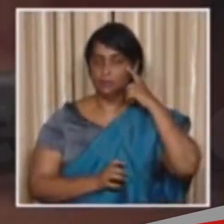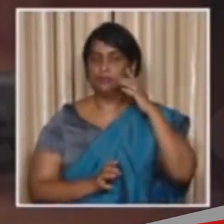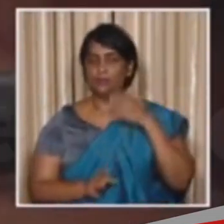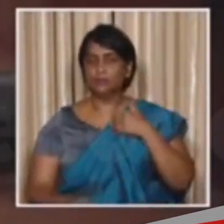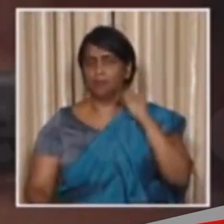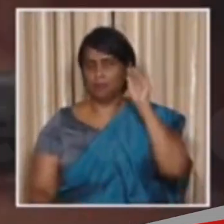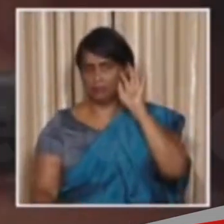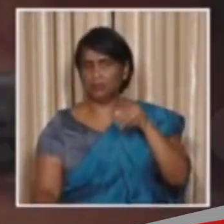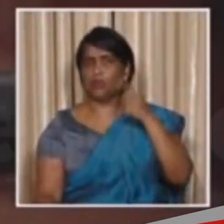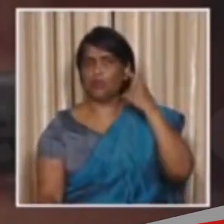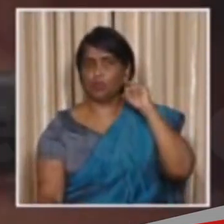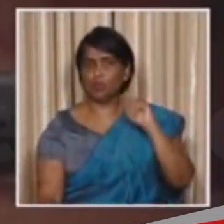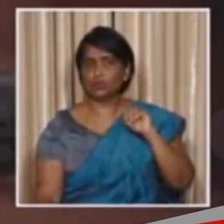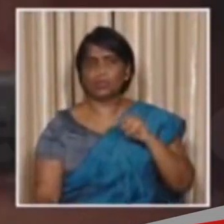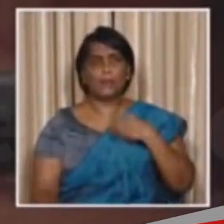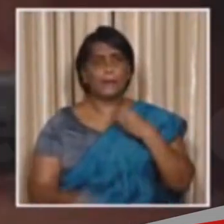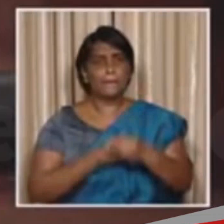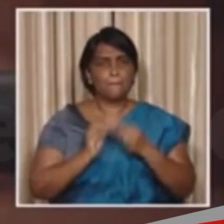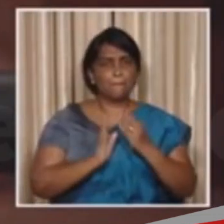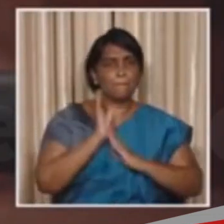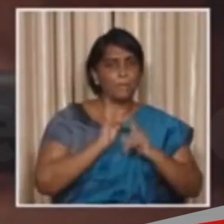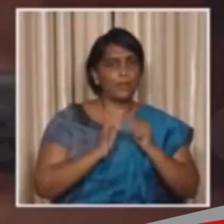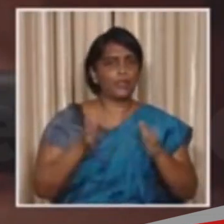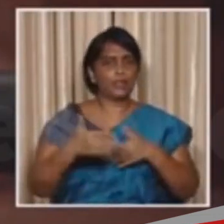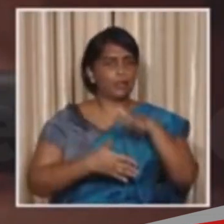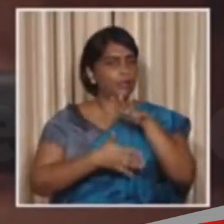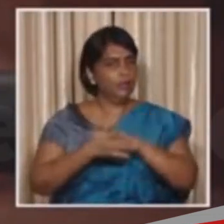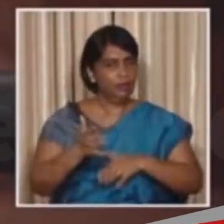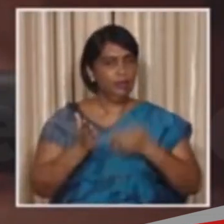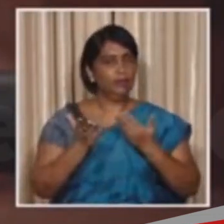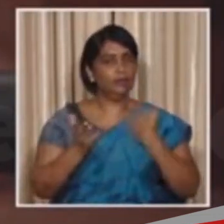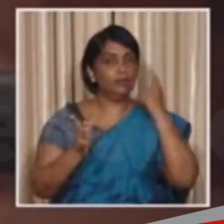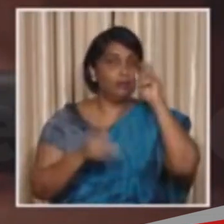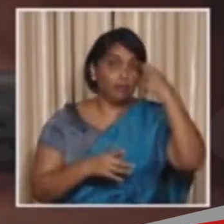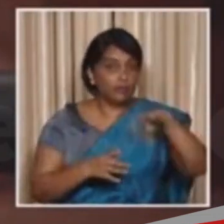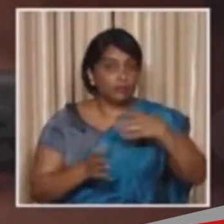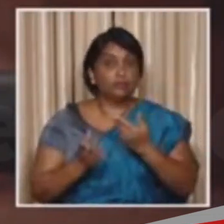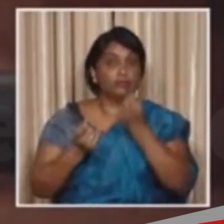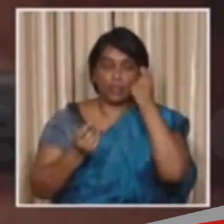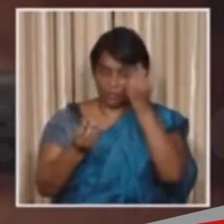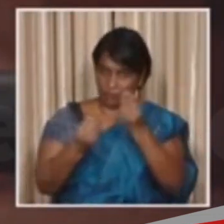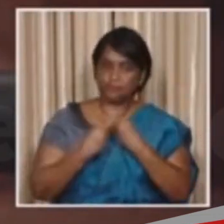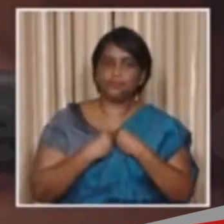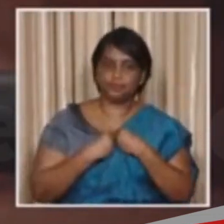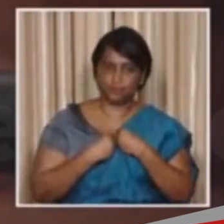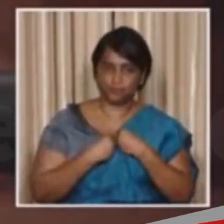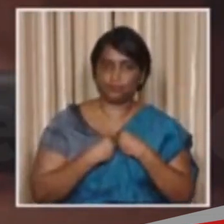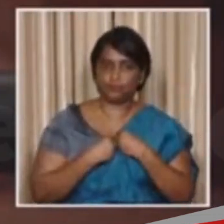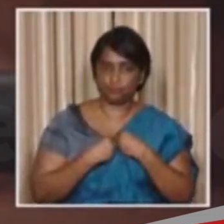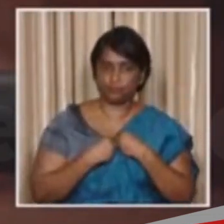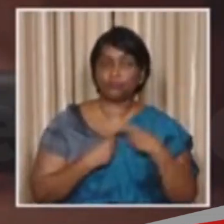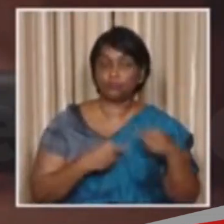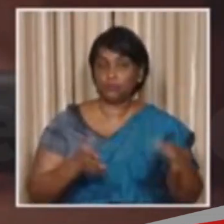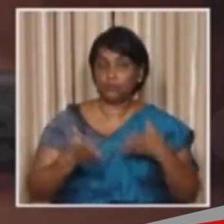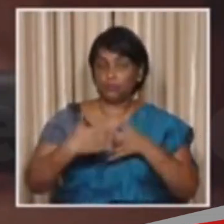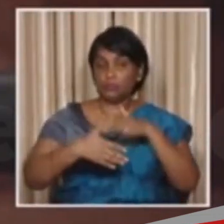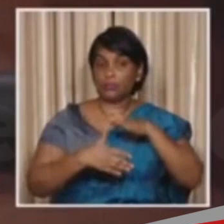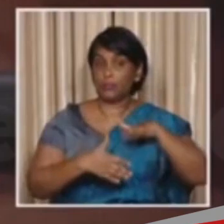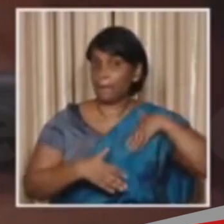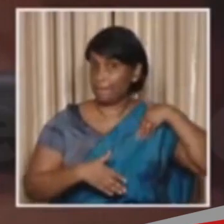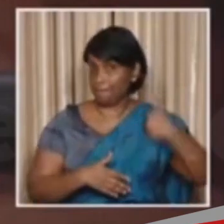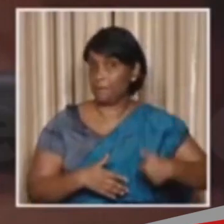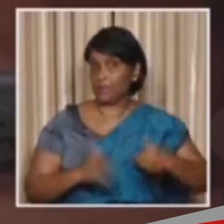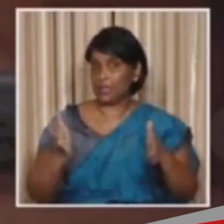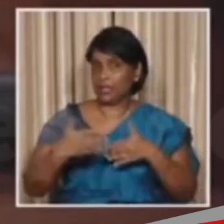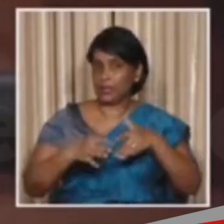දැනගන්න කැති මේ පිළිබ කර්මාන්ත මාත්‍යන්සේ කැබිනට පත්‍රිකාව පිළිබඳදා නිරක්ෂණ ඉදිරිපත් කරන කියල. මේ කැබින පත් මූලි කැබිණ පත්‍රිකාව